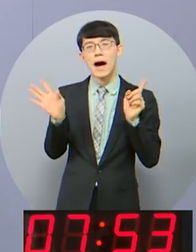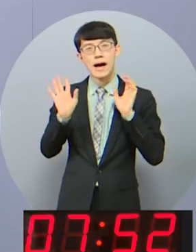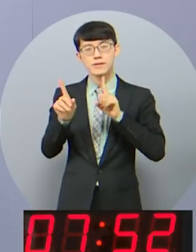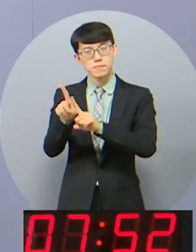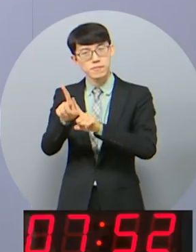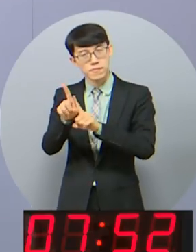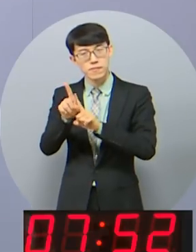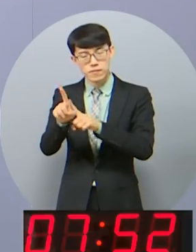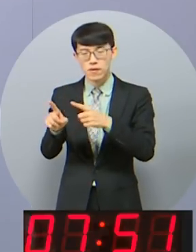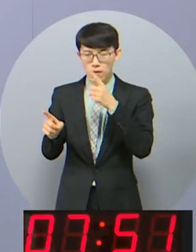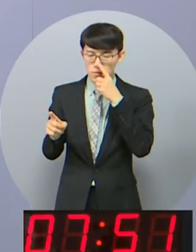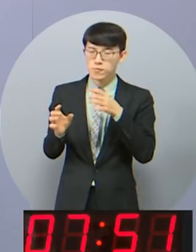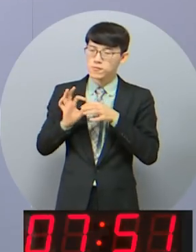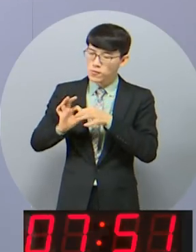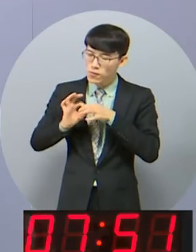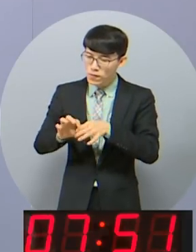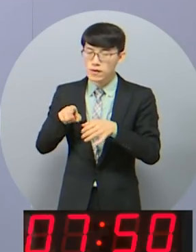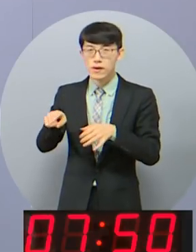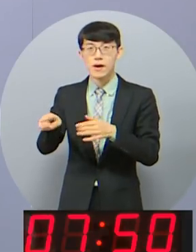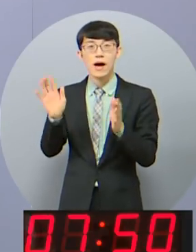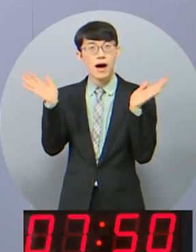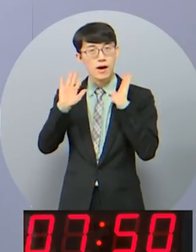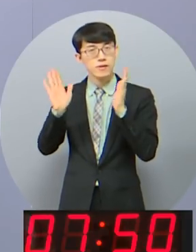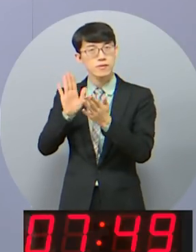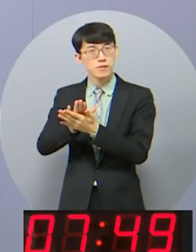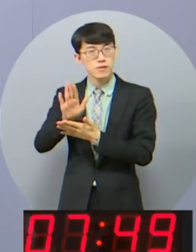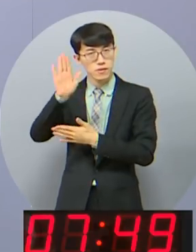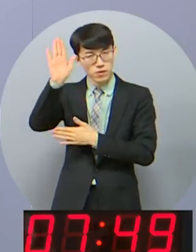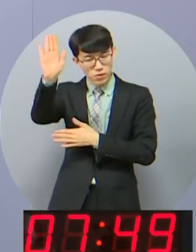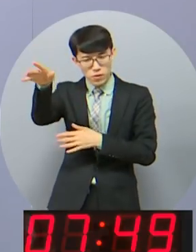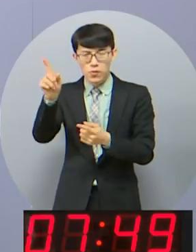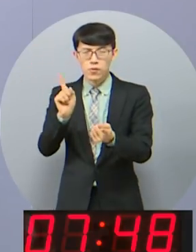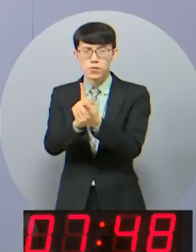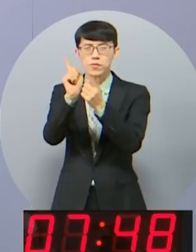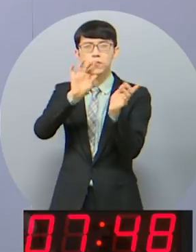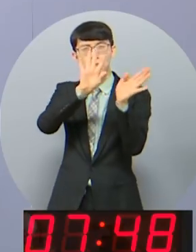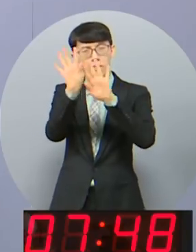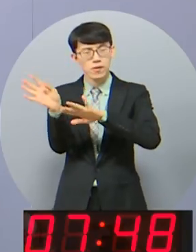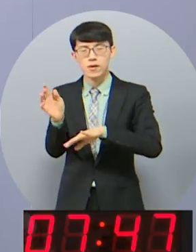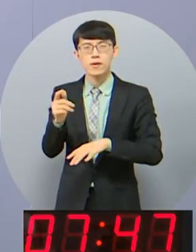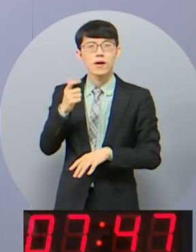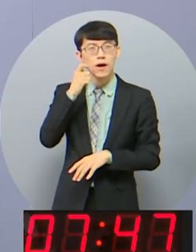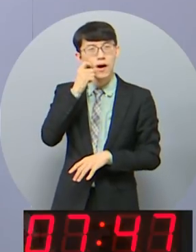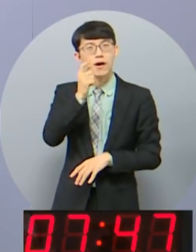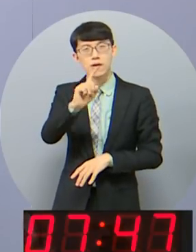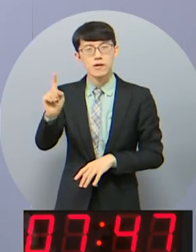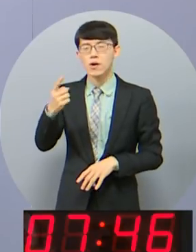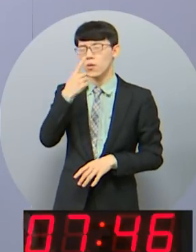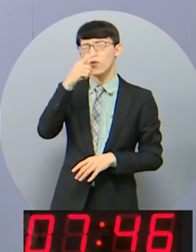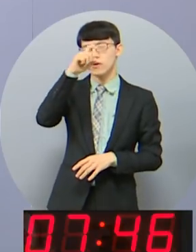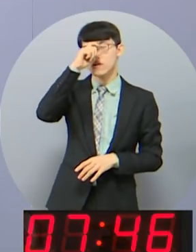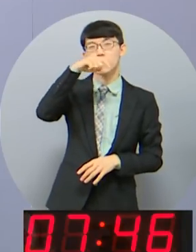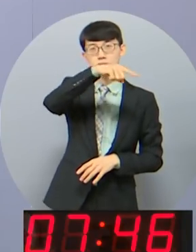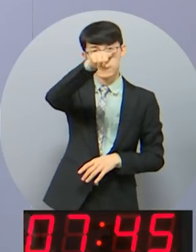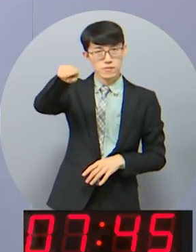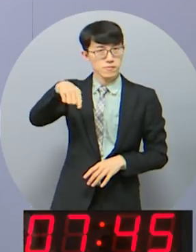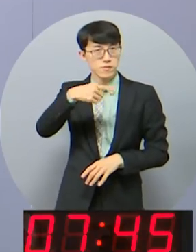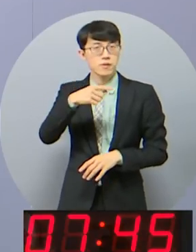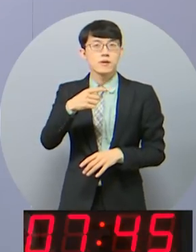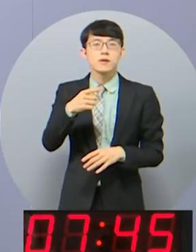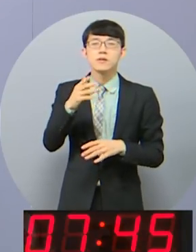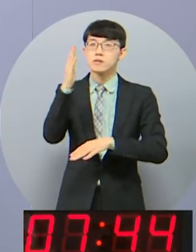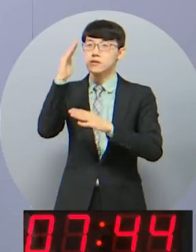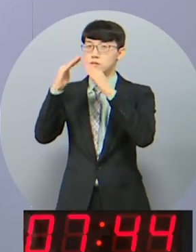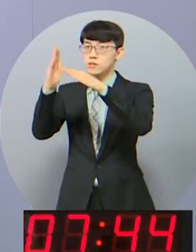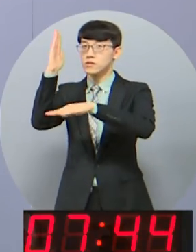注意孩子未来将面对的状况与问题，我希望大家善加利用市府提